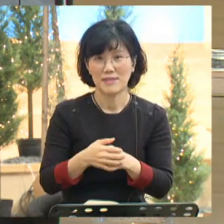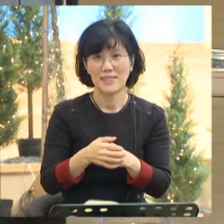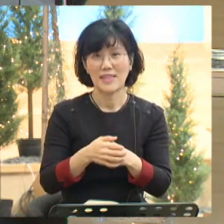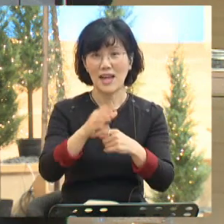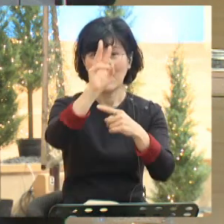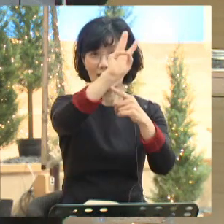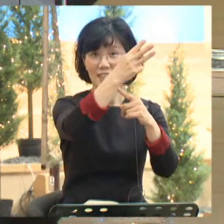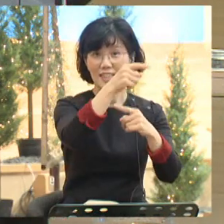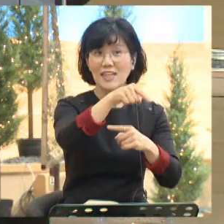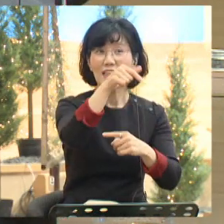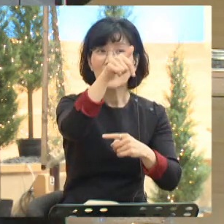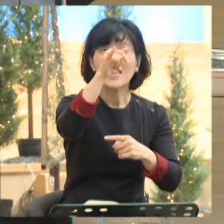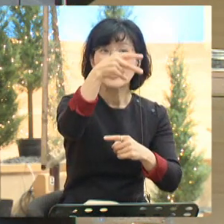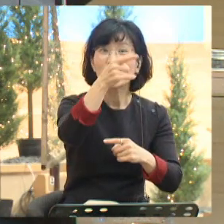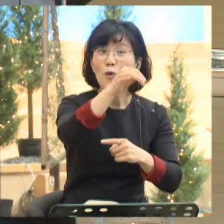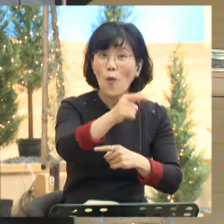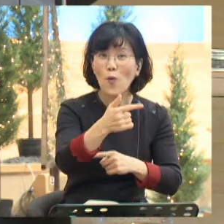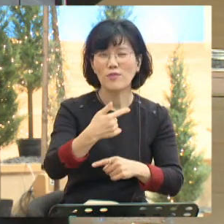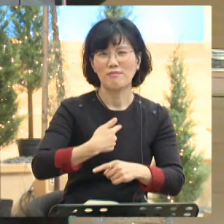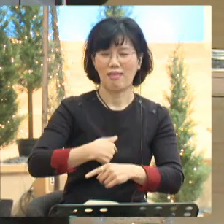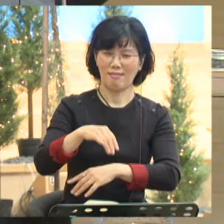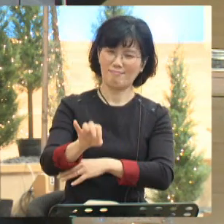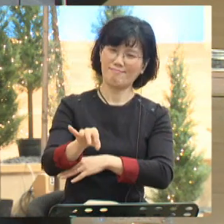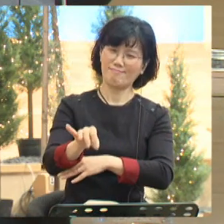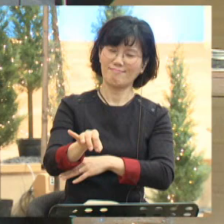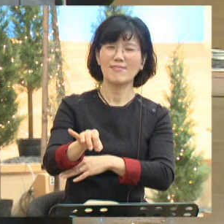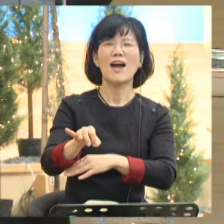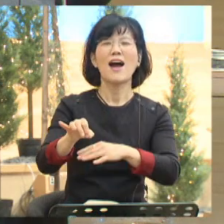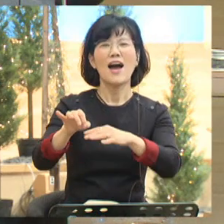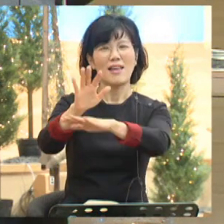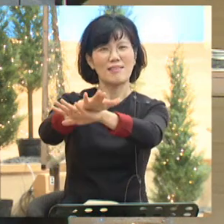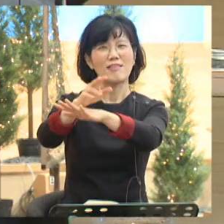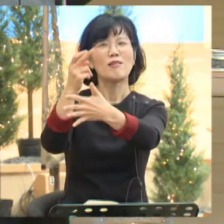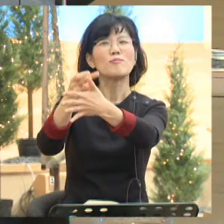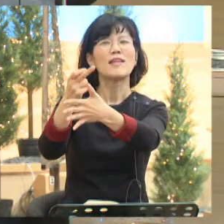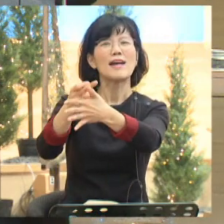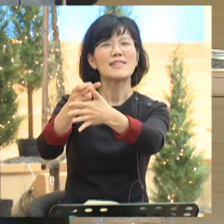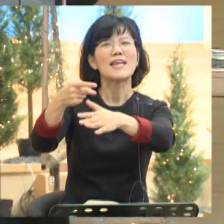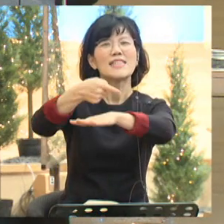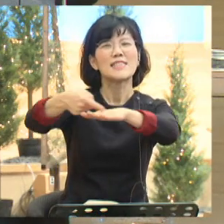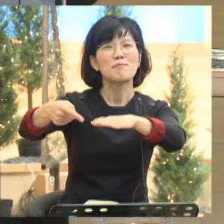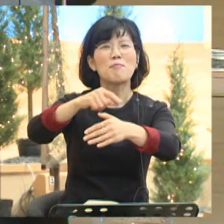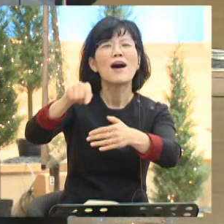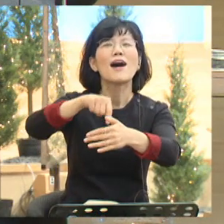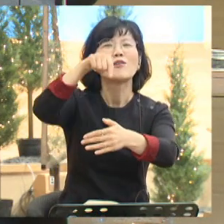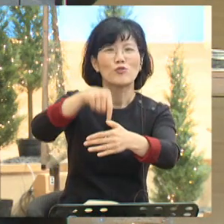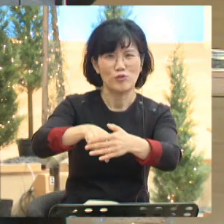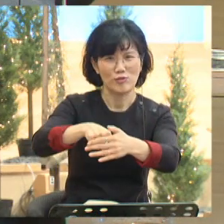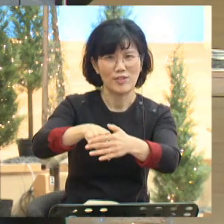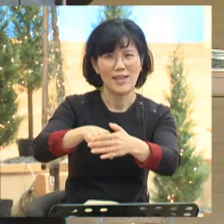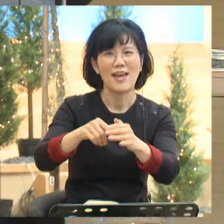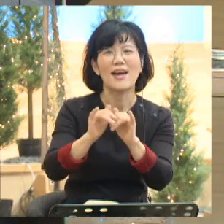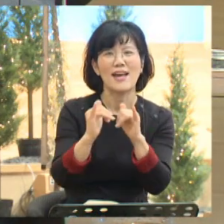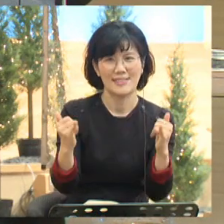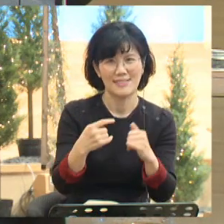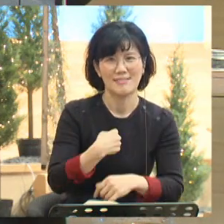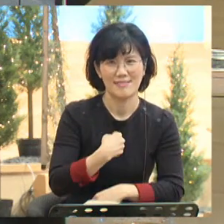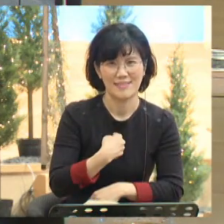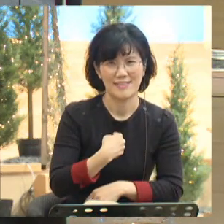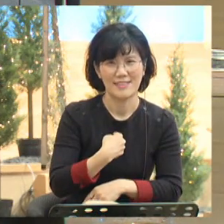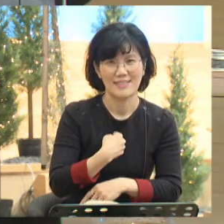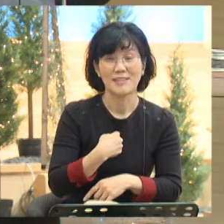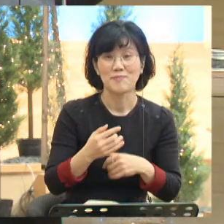찾고 * 없는 입문 화 3 지파 그 문화 실패 중에 뭐 나부랭이 하나가 나아가 줘 쓰임을 바다여